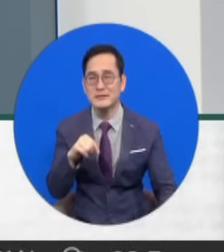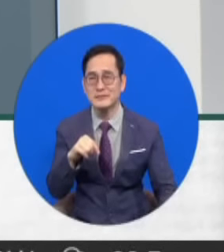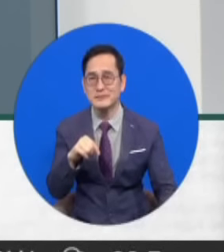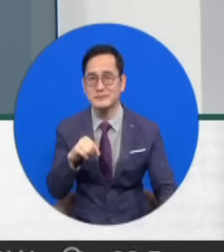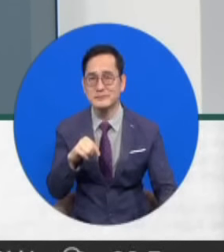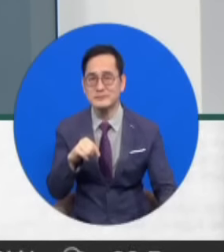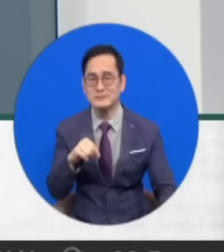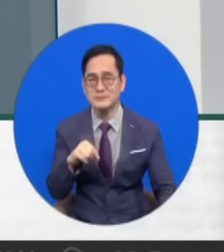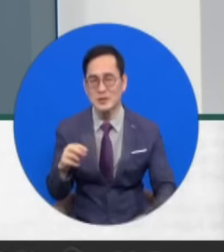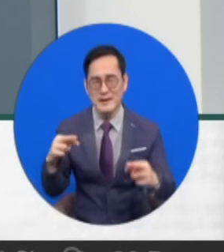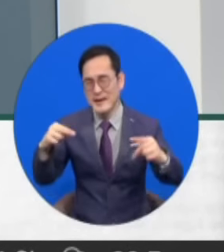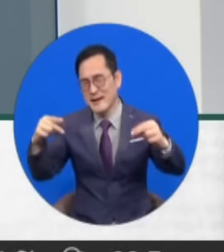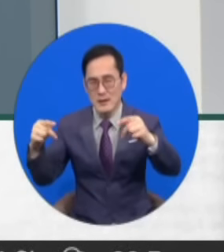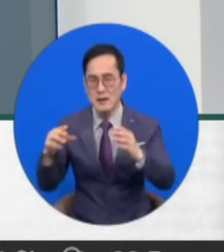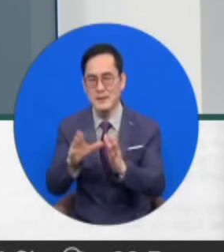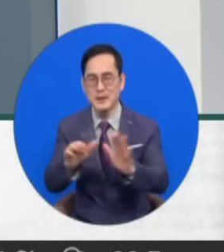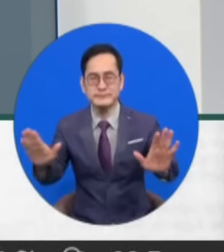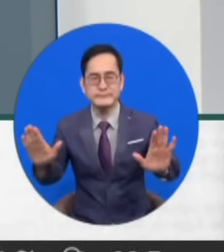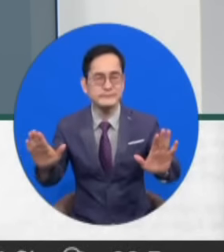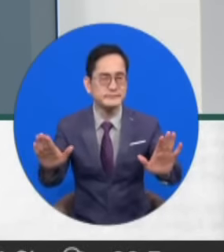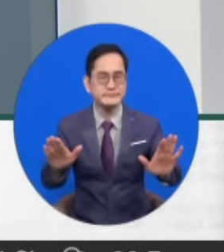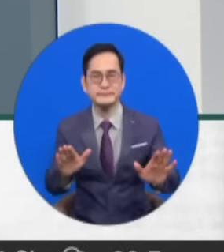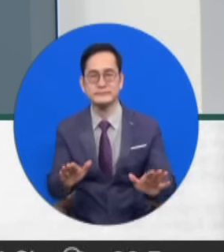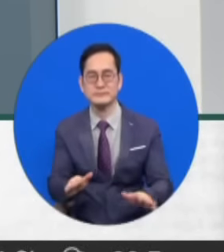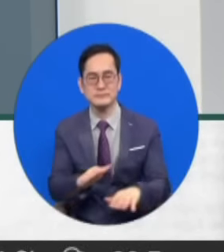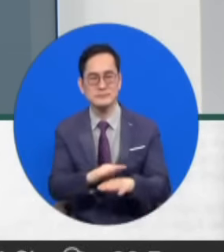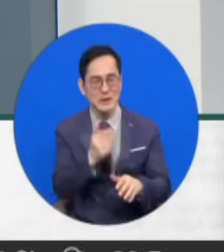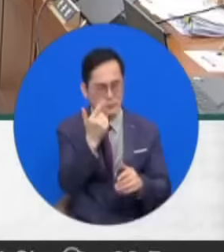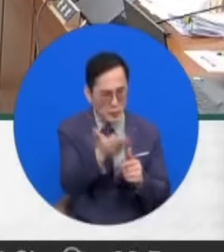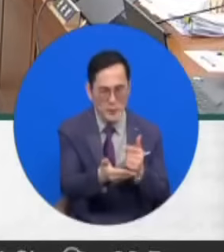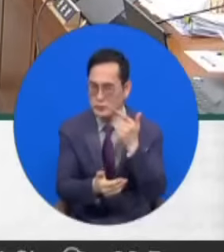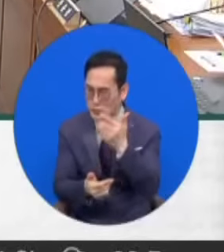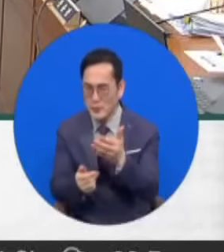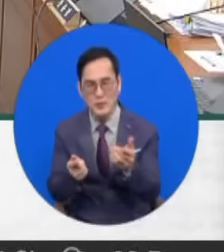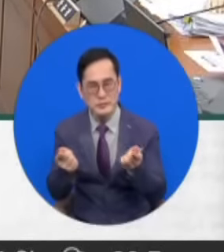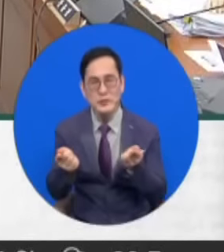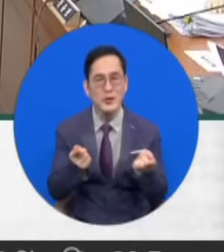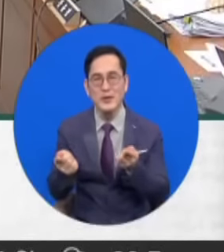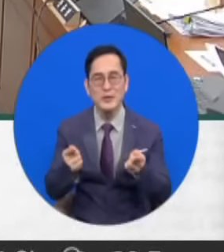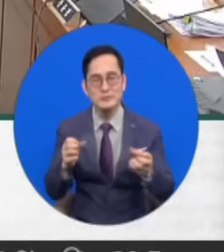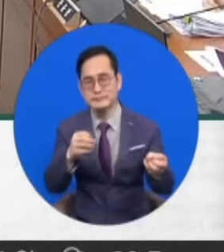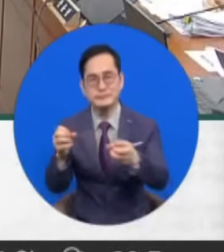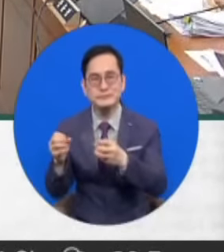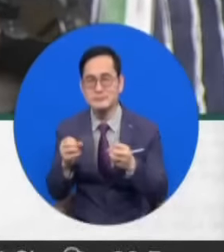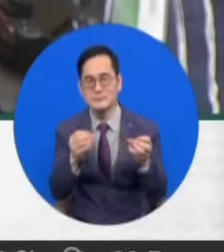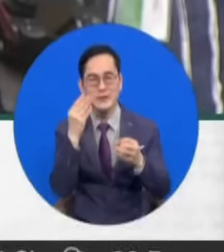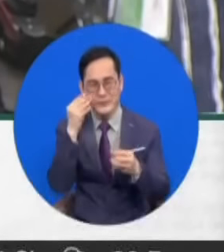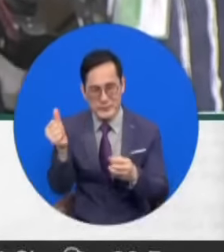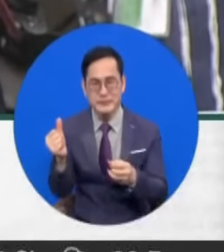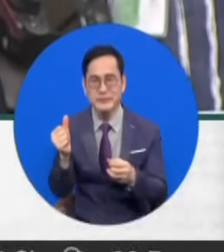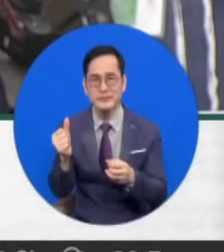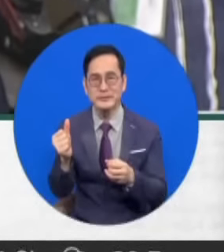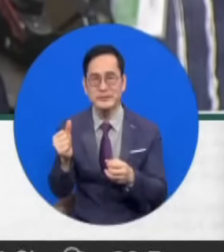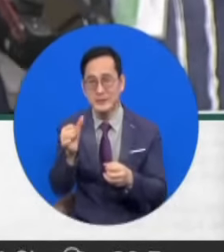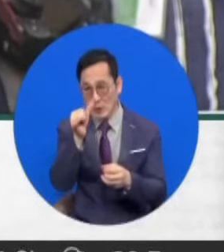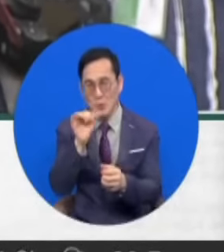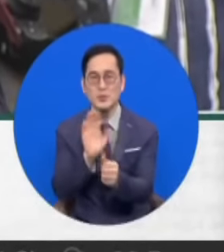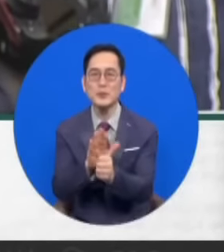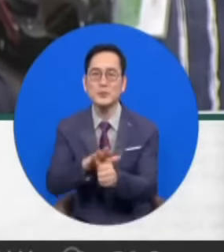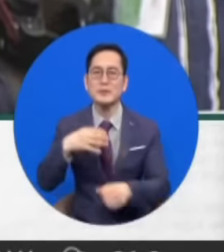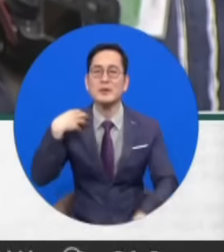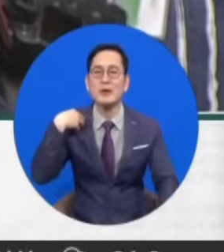좀 골고루 잘 반영될 수 있도록 그렇게 운영할 의무와 책무와 권한이 있는